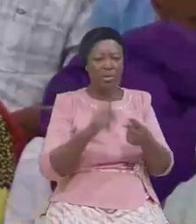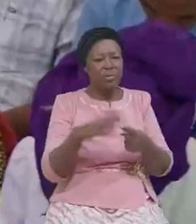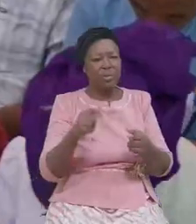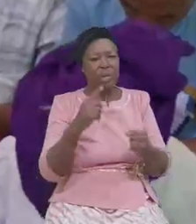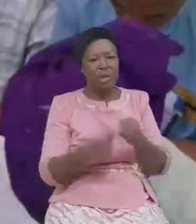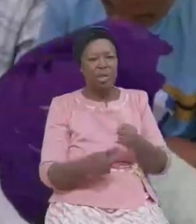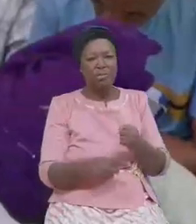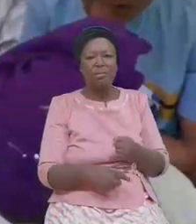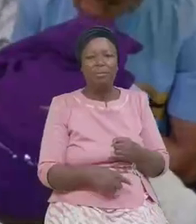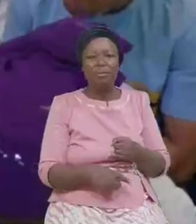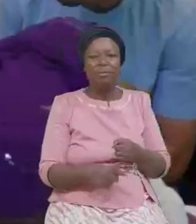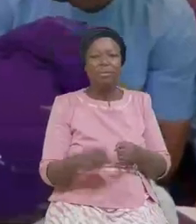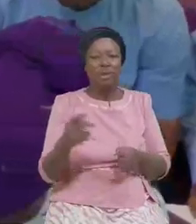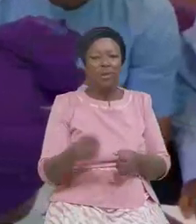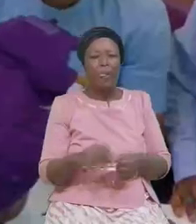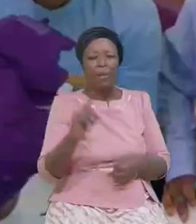fin.